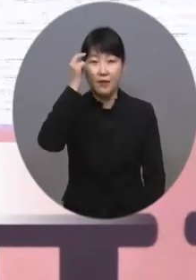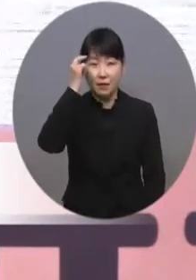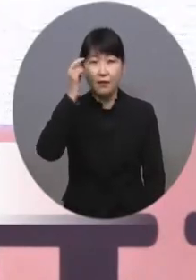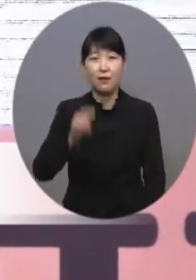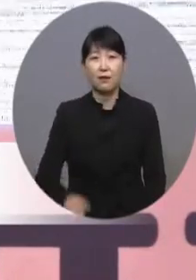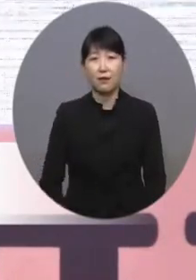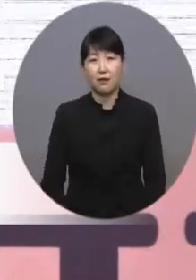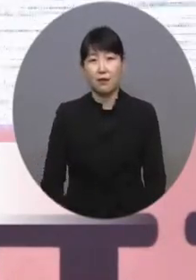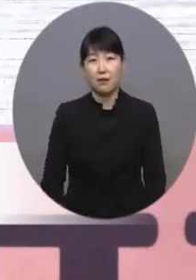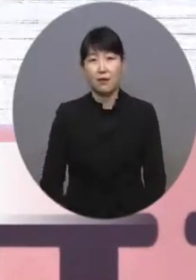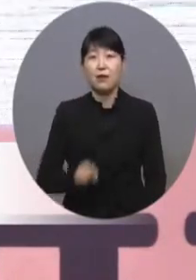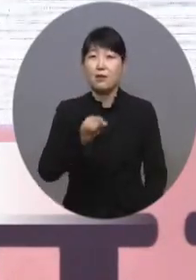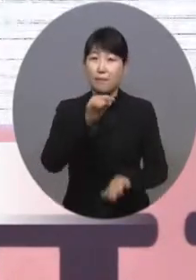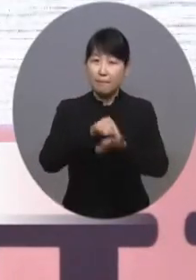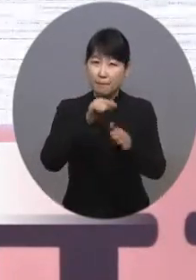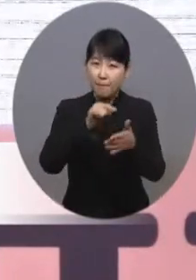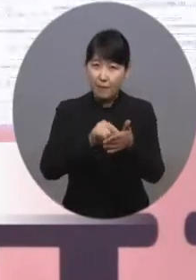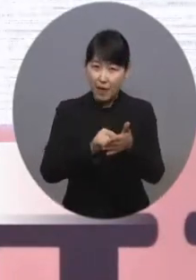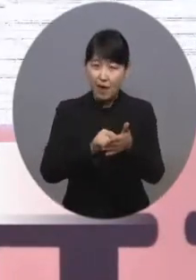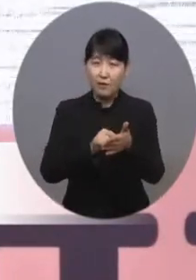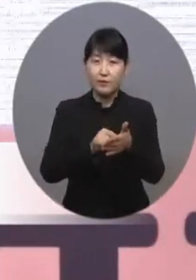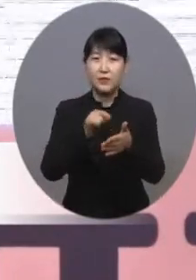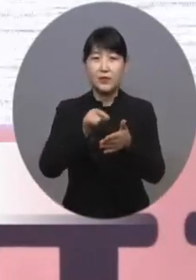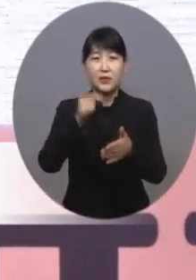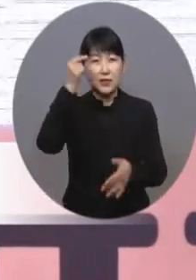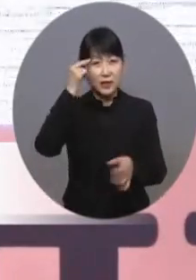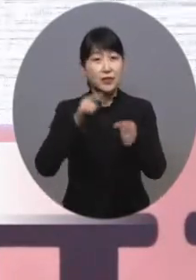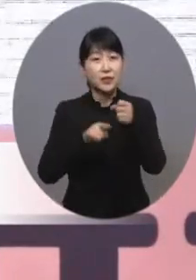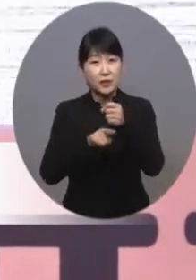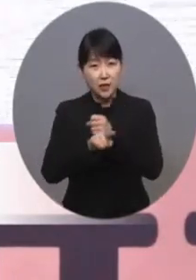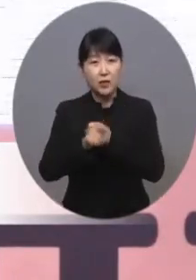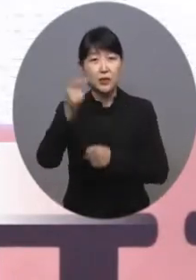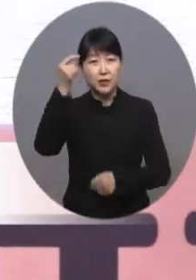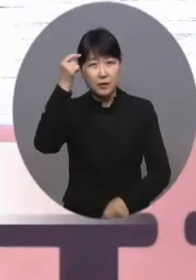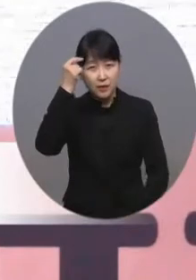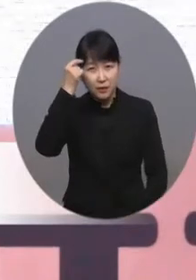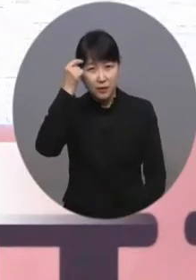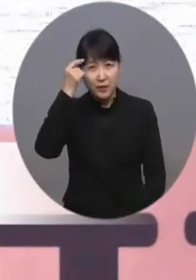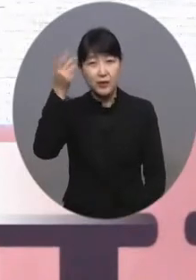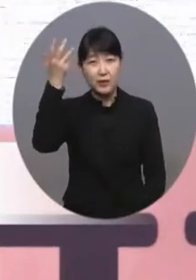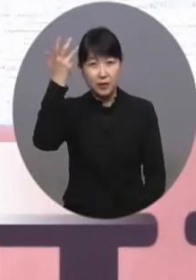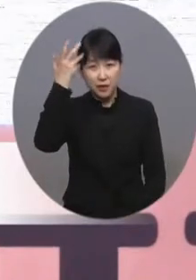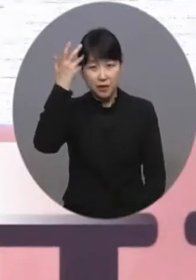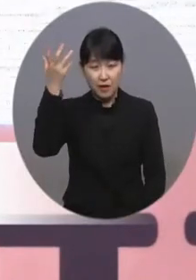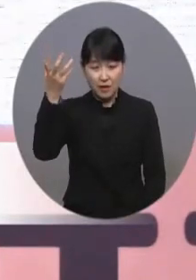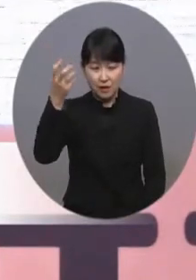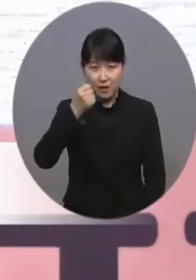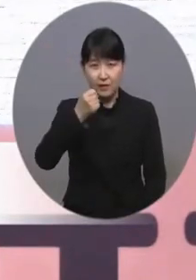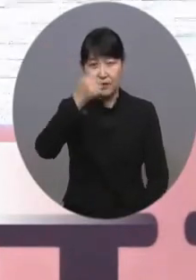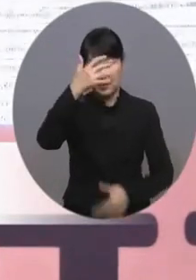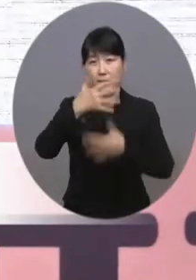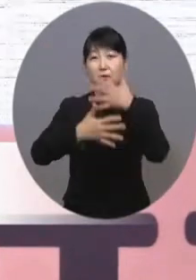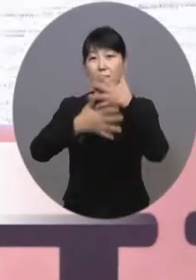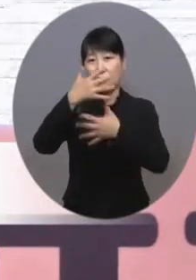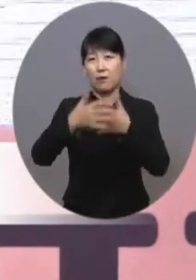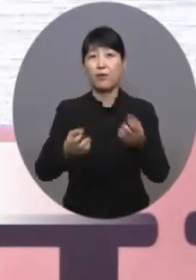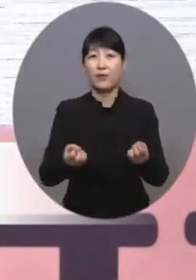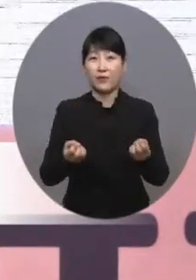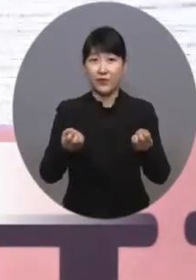듭니다. 그런 마음을 담고 그런 뜻을 담고 그런 정신을 담고 그런 철학이 담긴